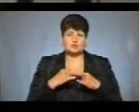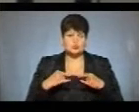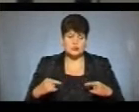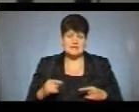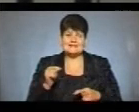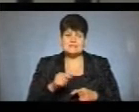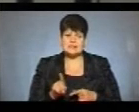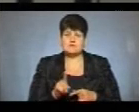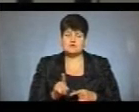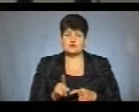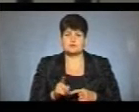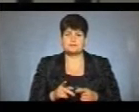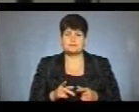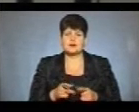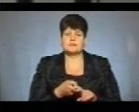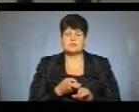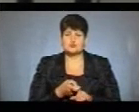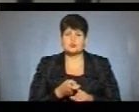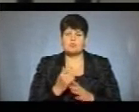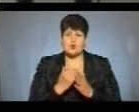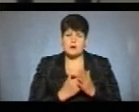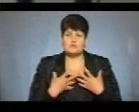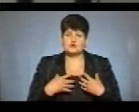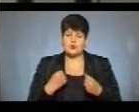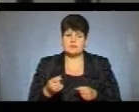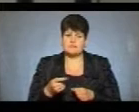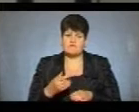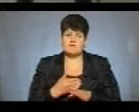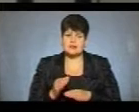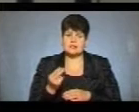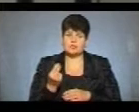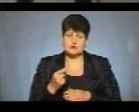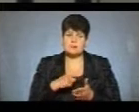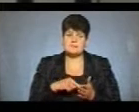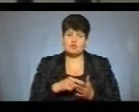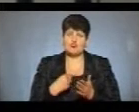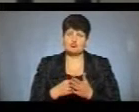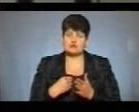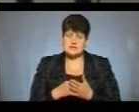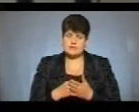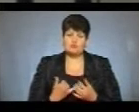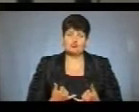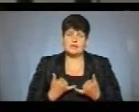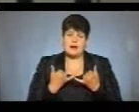в межах програми здоров'я тернополян виділили кошти з міського бюджету для